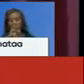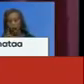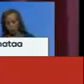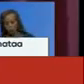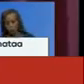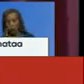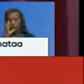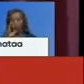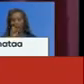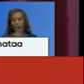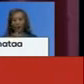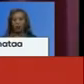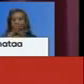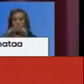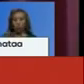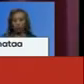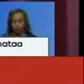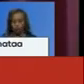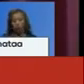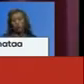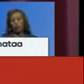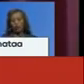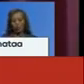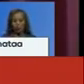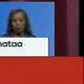3 መሰረት ሙላተ ጉባኤው ተሟልቷል።